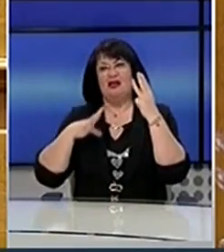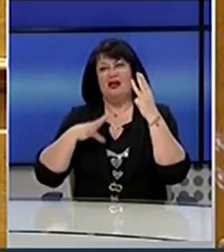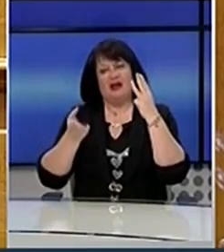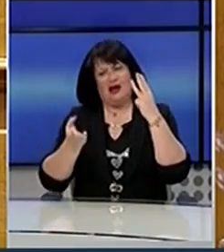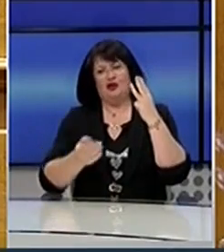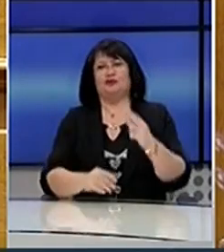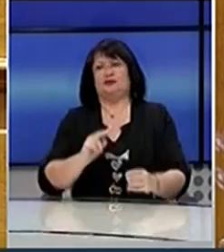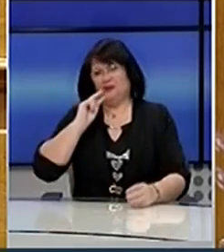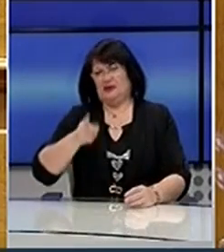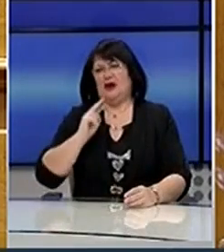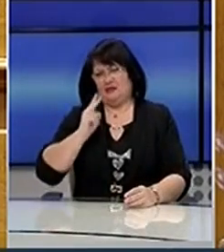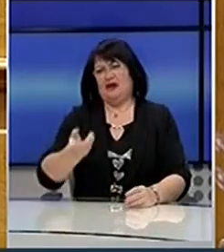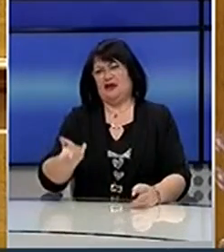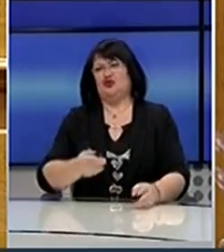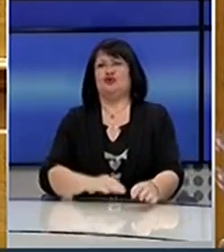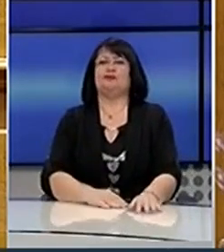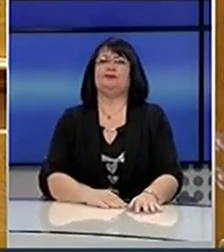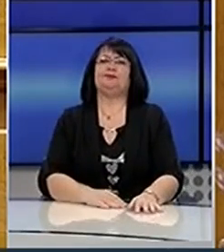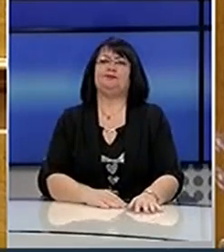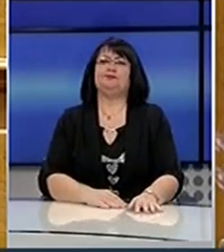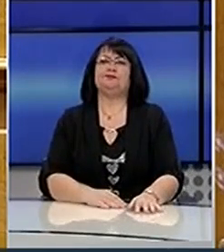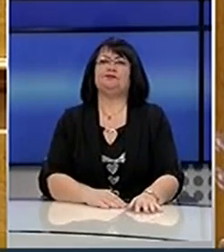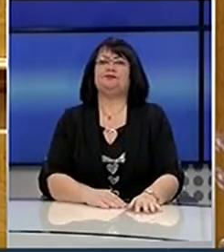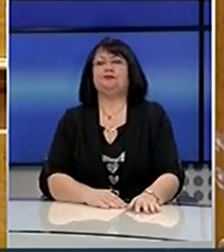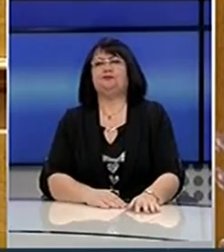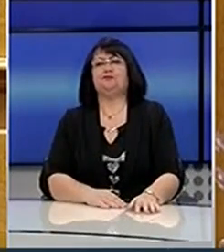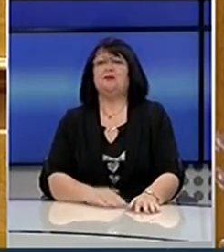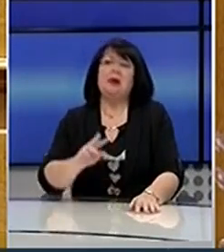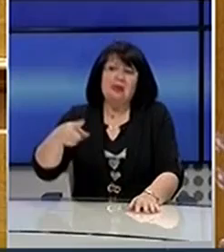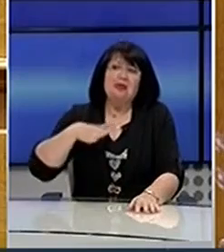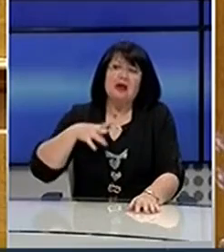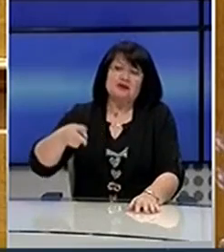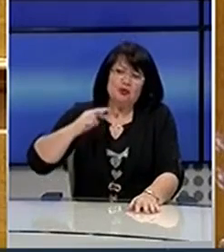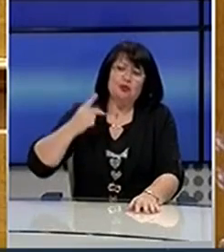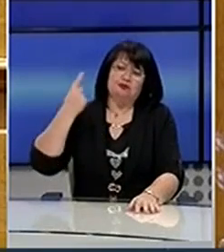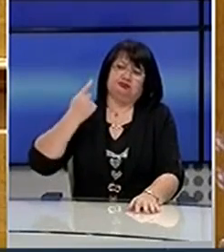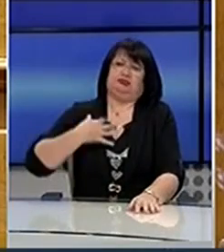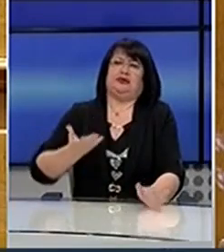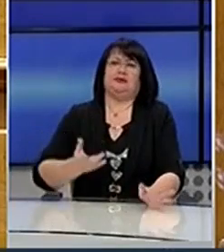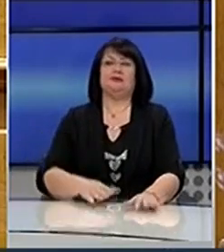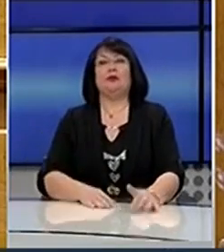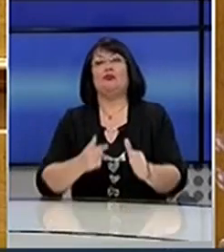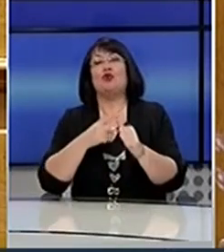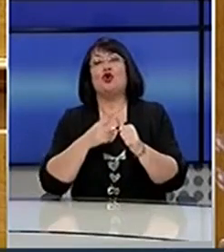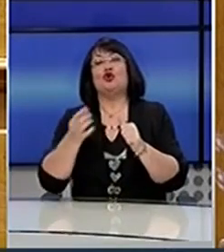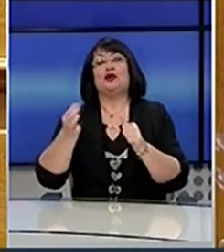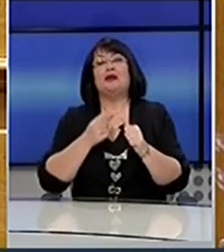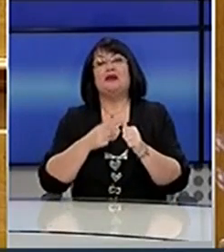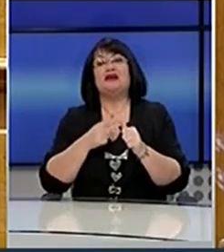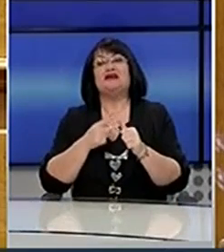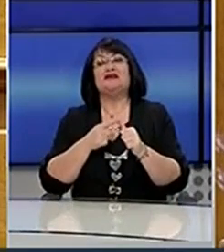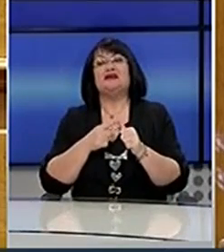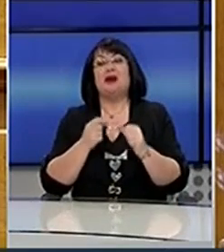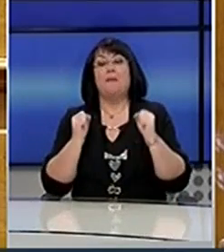τα απαντήσω ώστε ενδεχομένως να τα σχολιάσετε και εσείς στην τοποθέτησή σας. Μας είπατε πρώτον ότι πρέπει ως κυβέρνηση